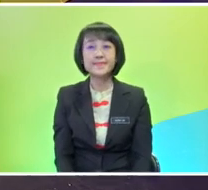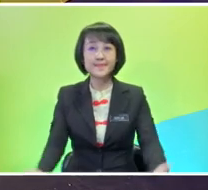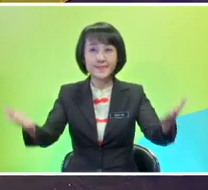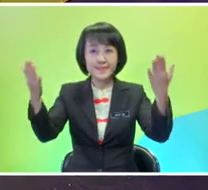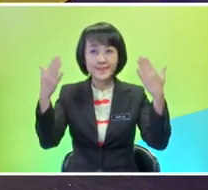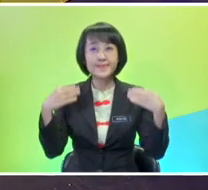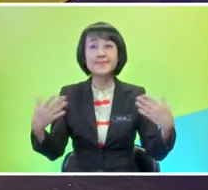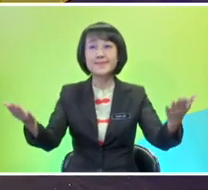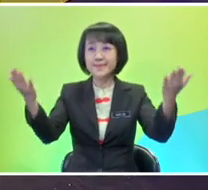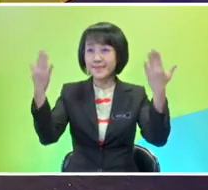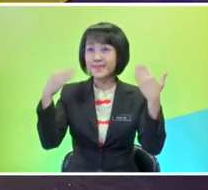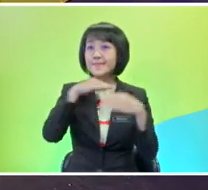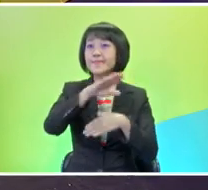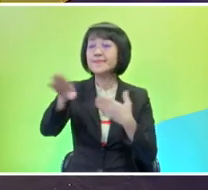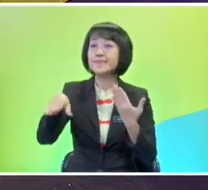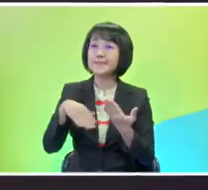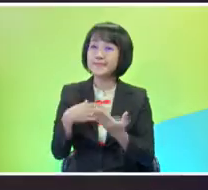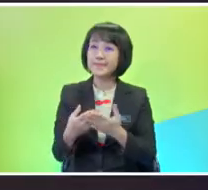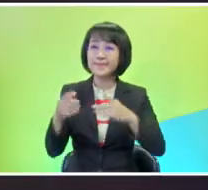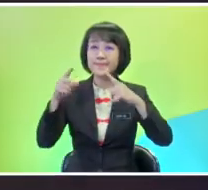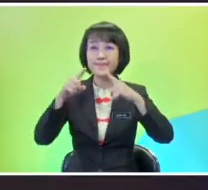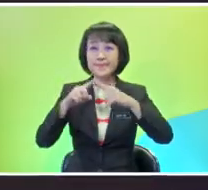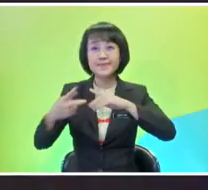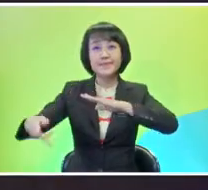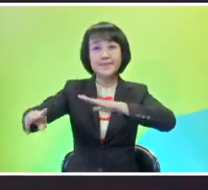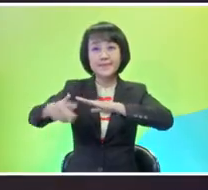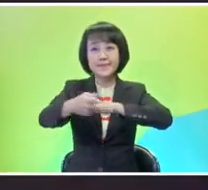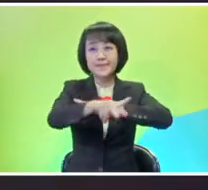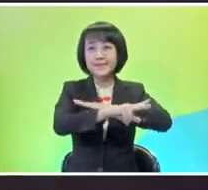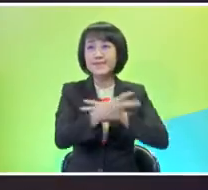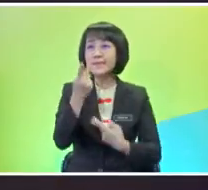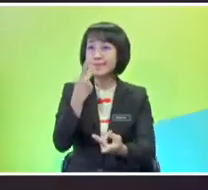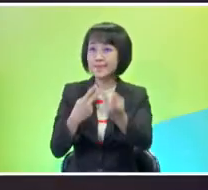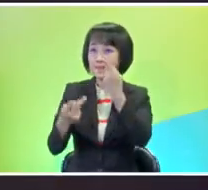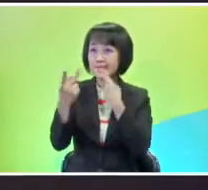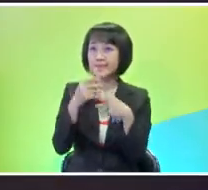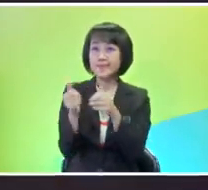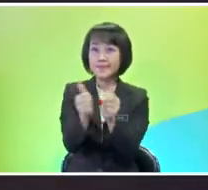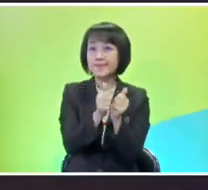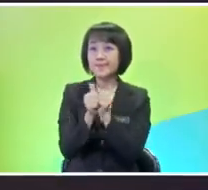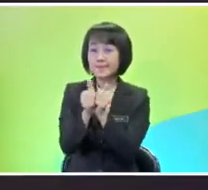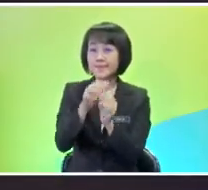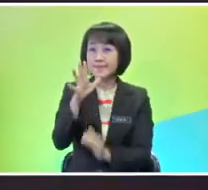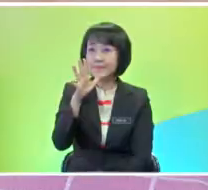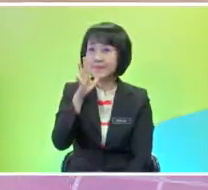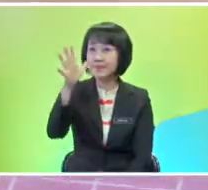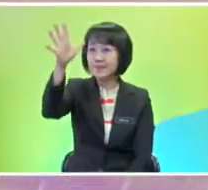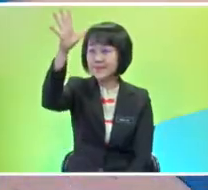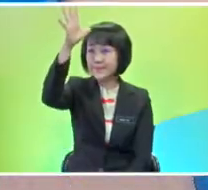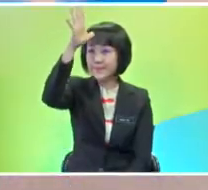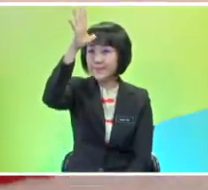mari semua ke pantai bergerak bersama ibu dan ayah